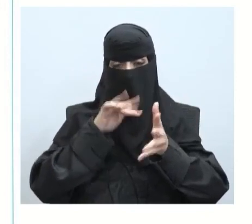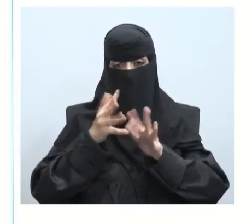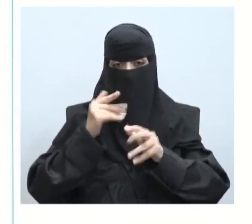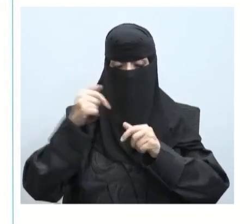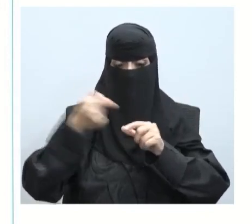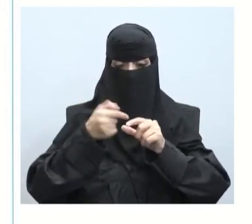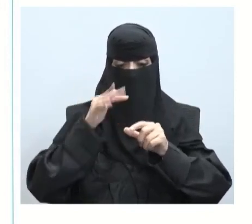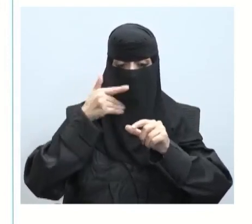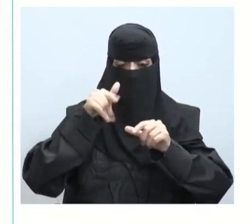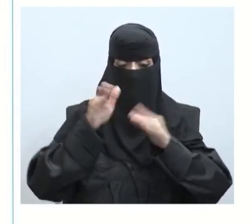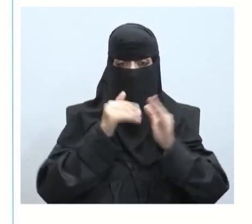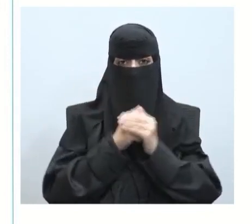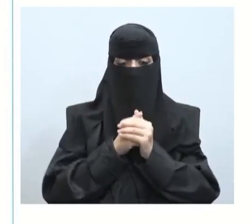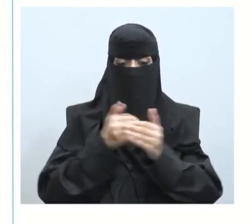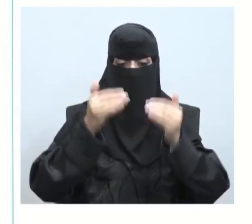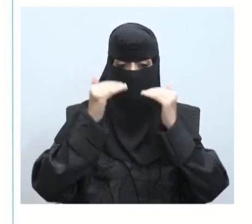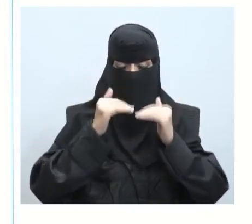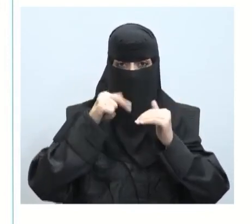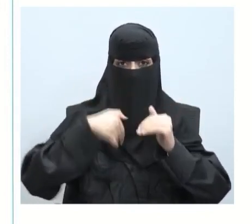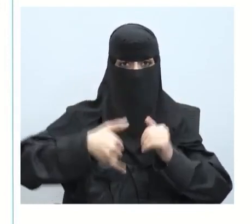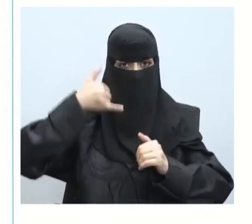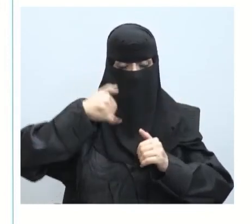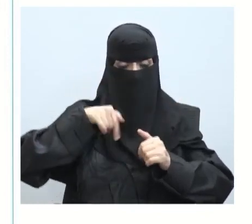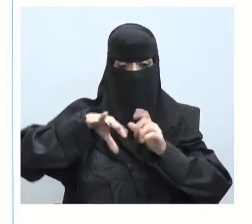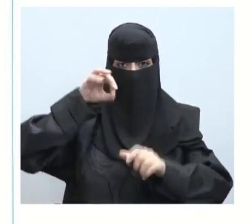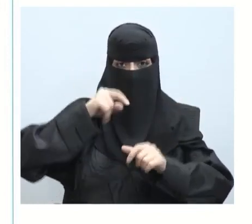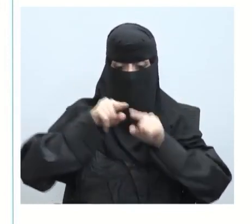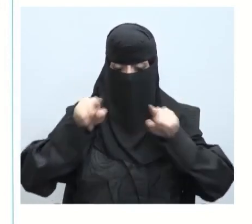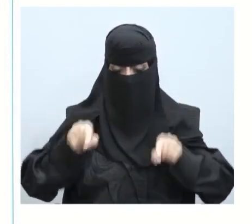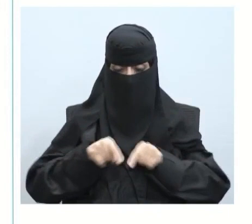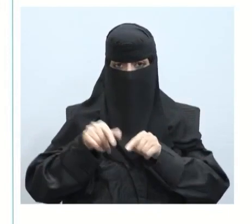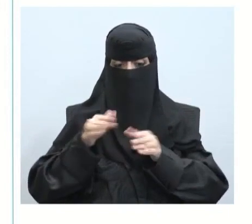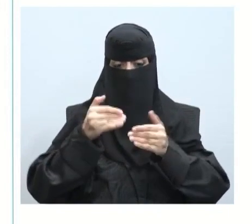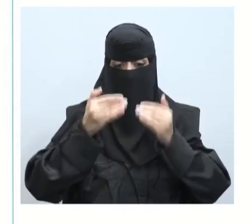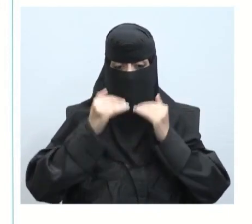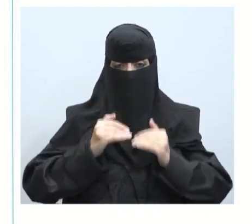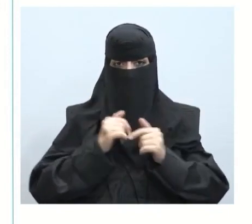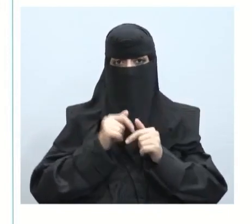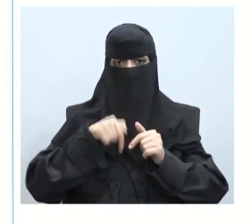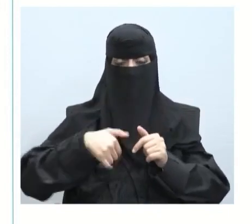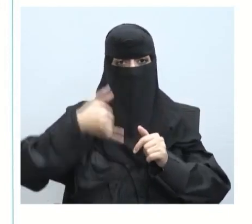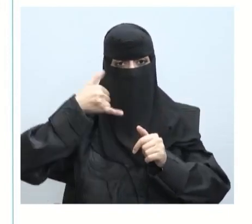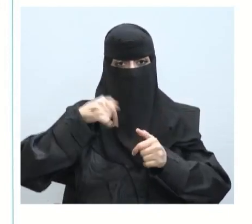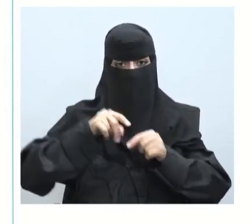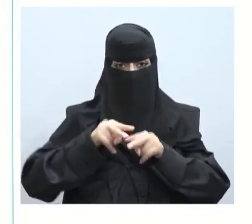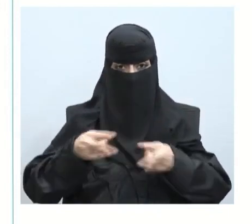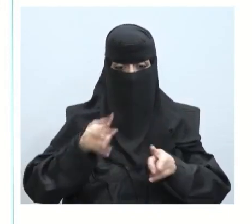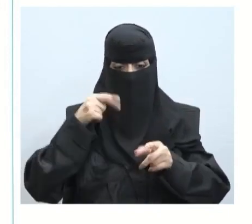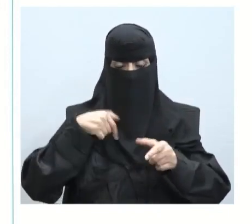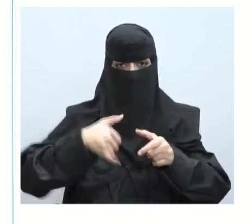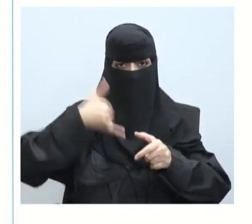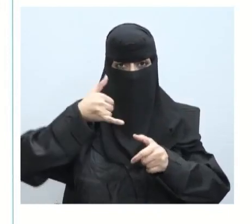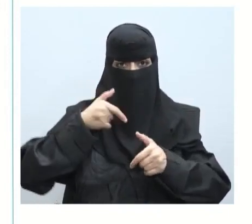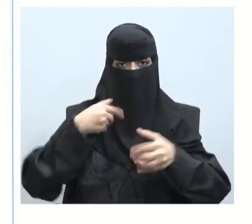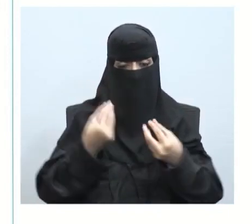بعد ذلك ات باي فورماتا هنا للاتصال او اختيار البورد الاردوينو، بعد ذلك ات ستارت للاتصال